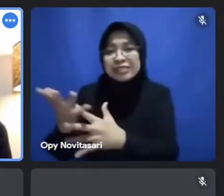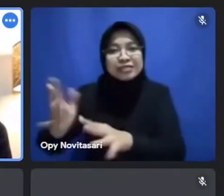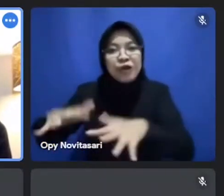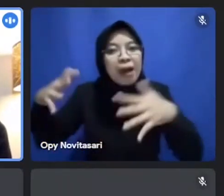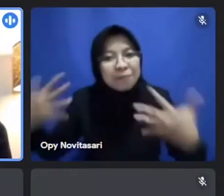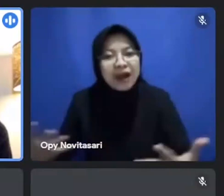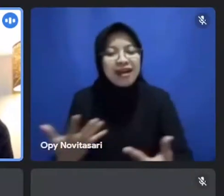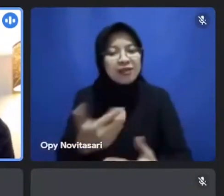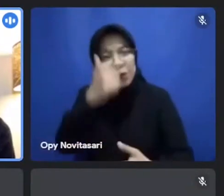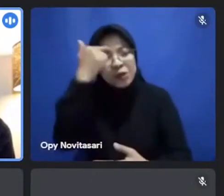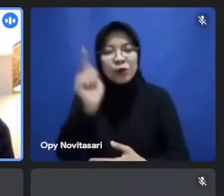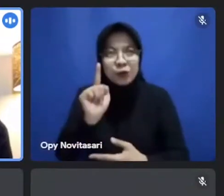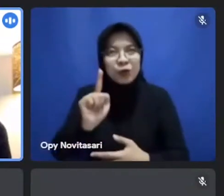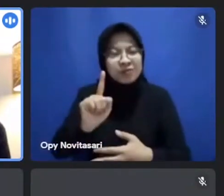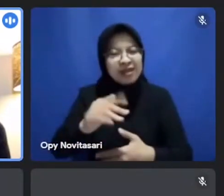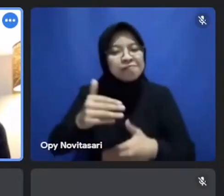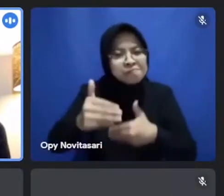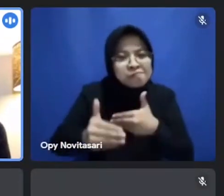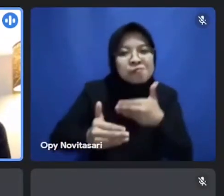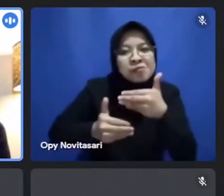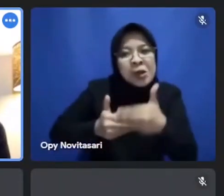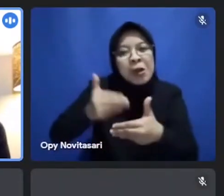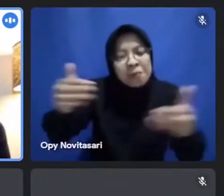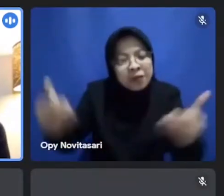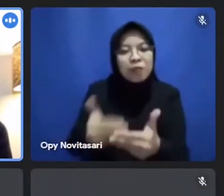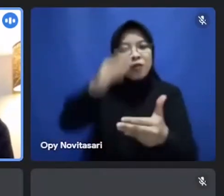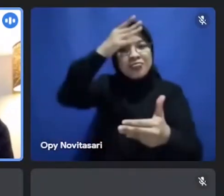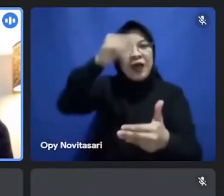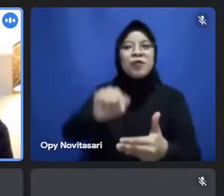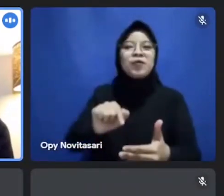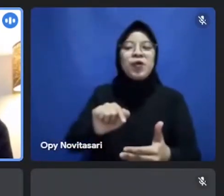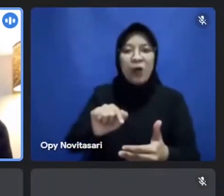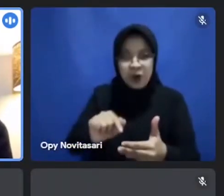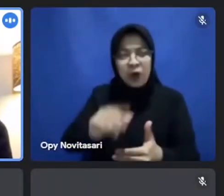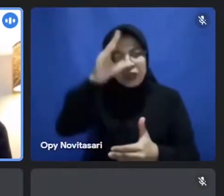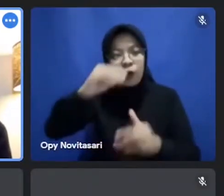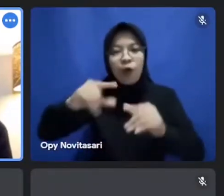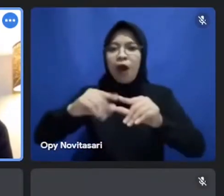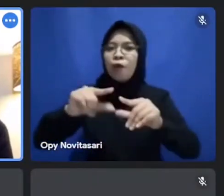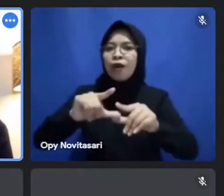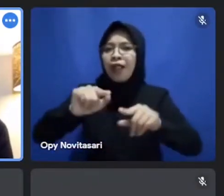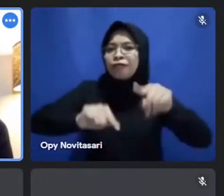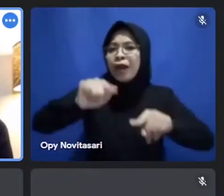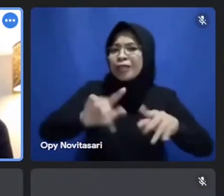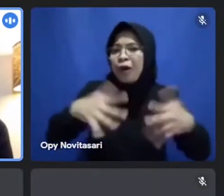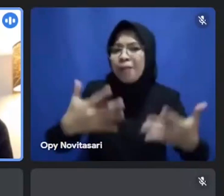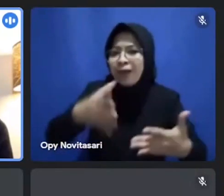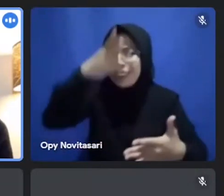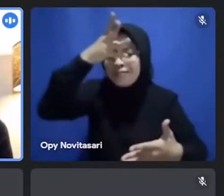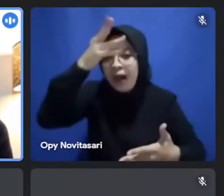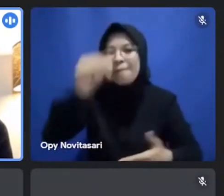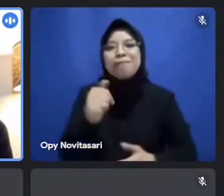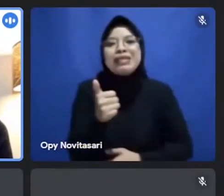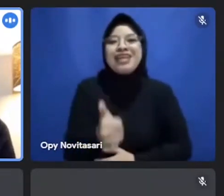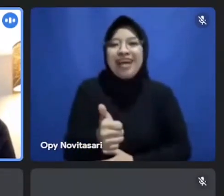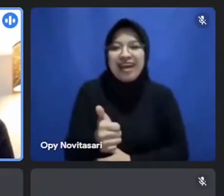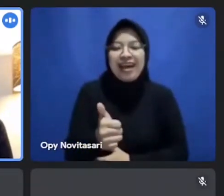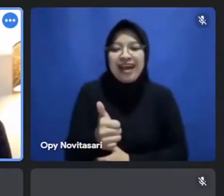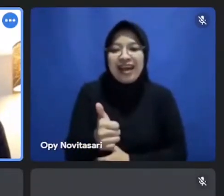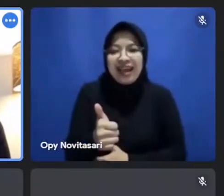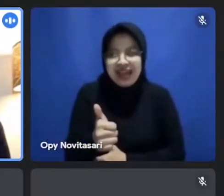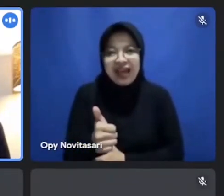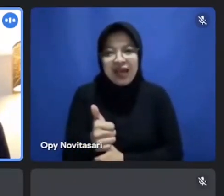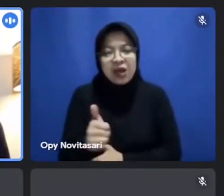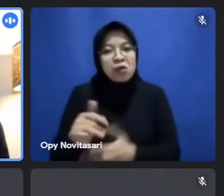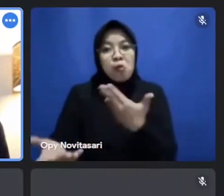akan akan ketemu jalannya bahwa ketika mengenal keragaman aural maka ee maka pendidik